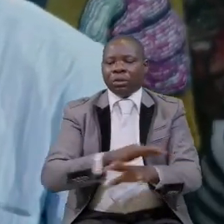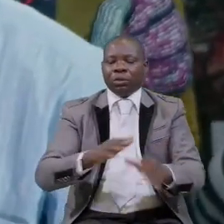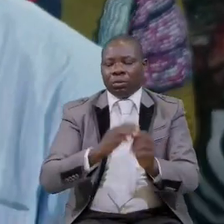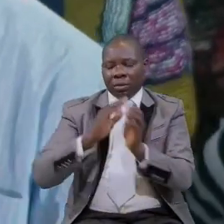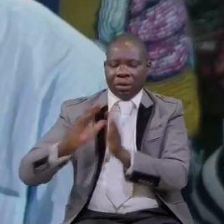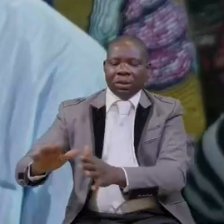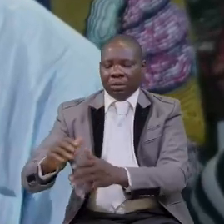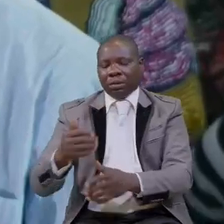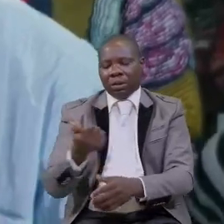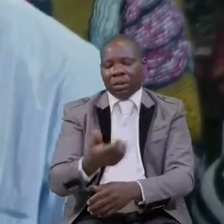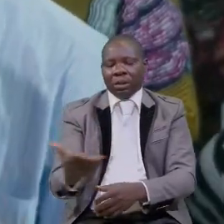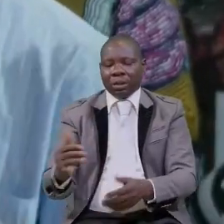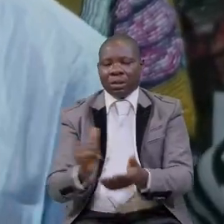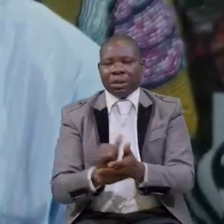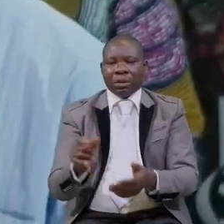Ne laisse rien.